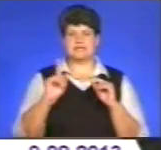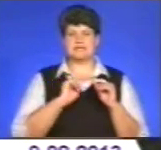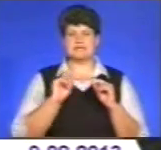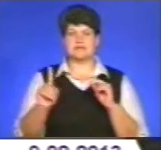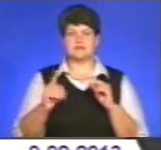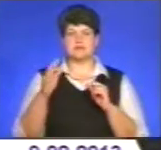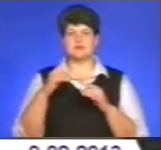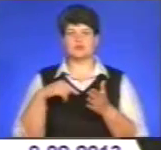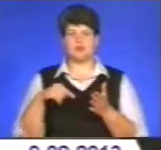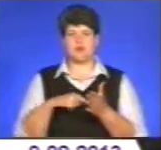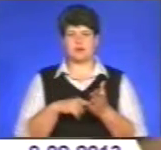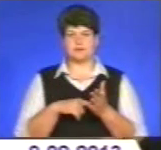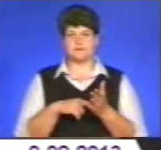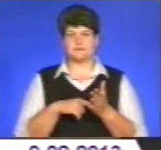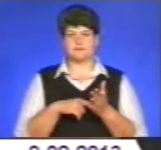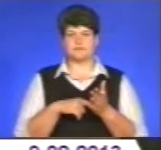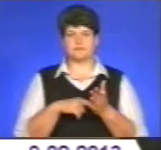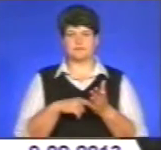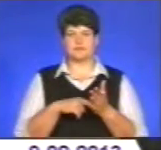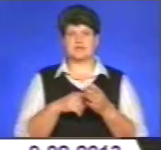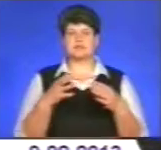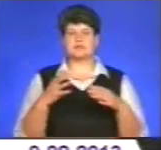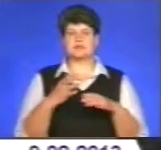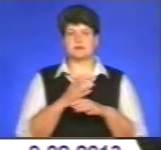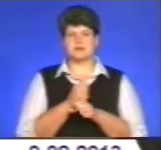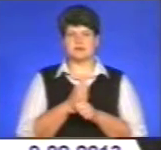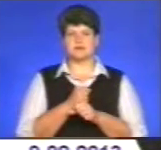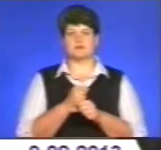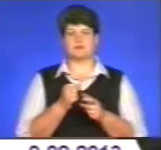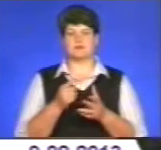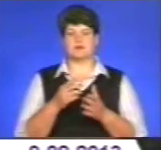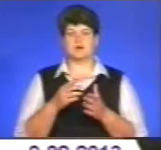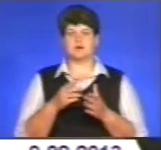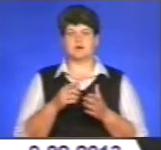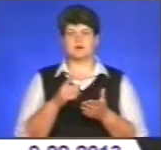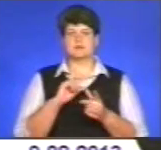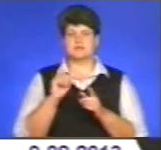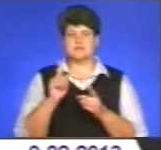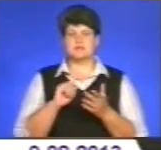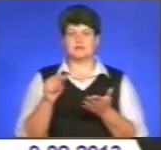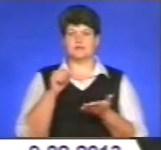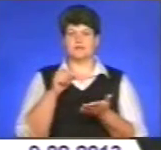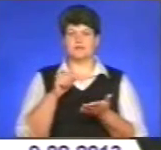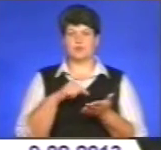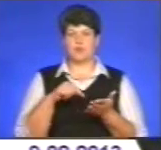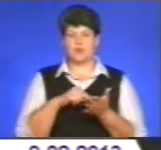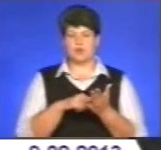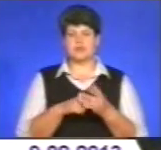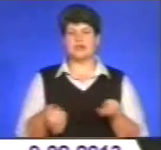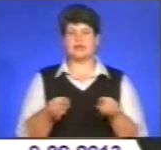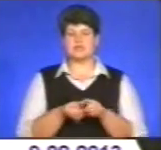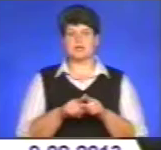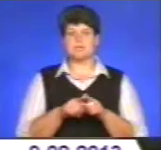города, по крайней мере, сократить пребывание транзита в городе, ну и решит проблему, конечно,